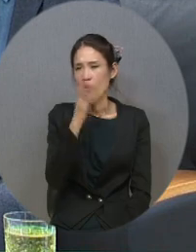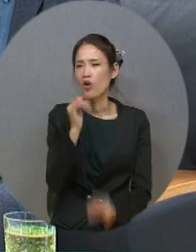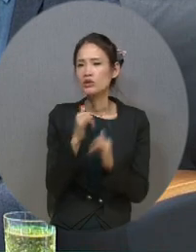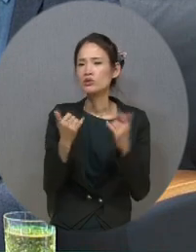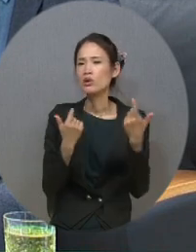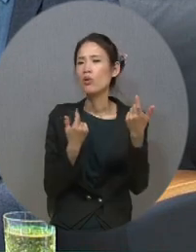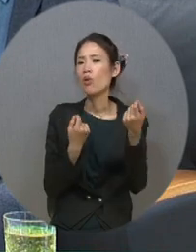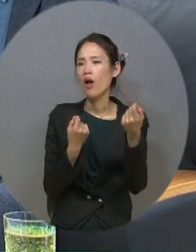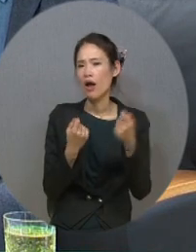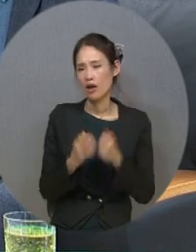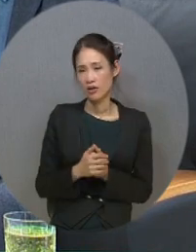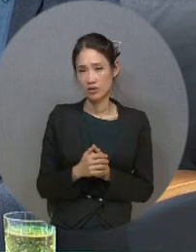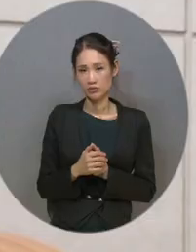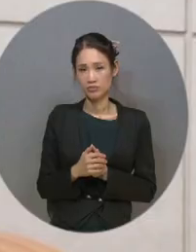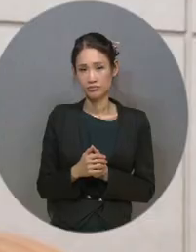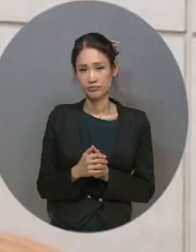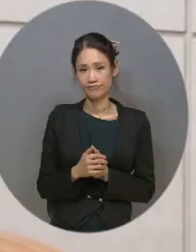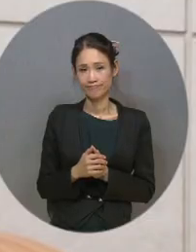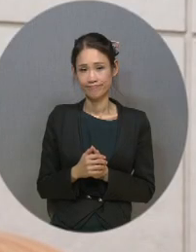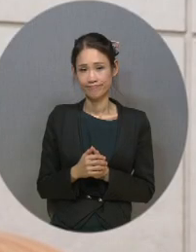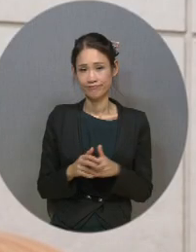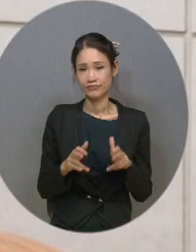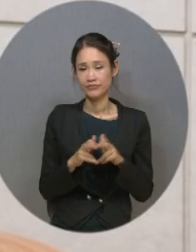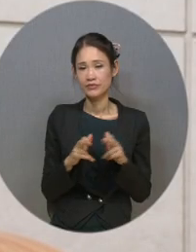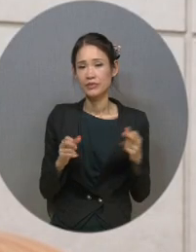그래서 일단은 이